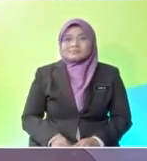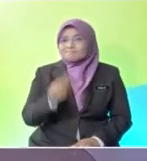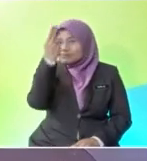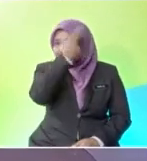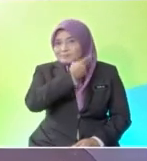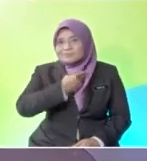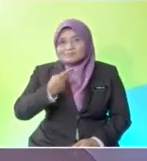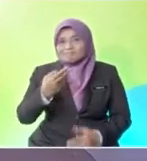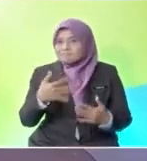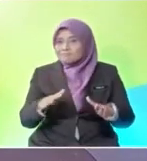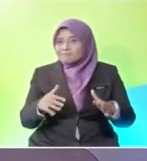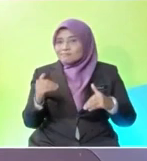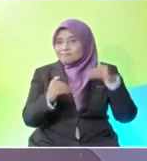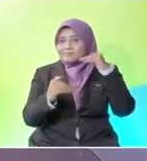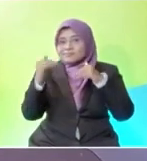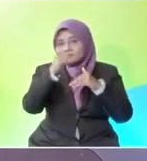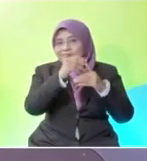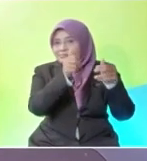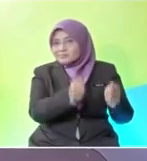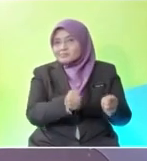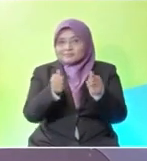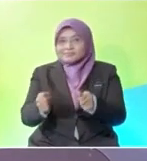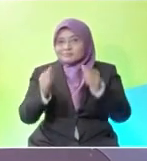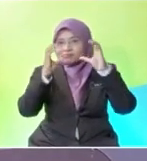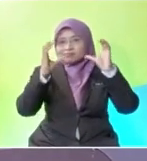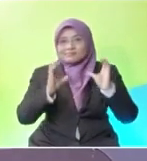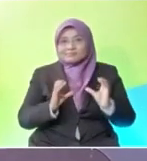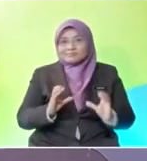oke kalau tengok pada laptop